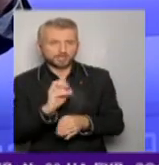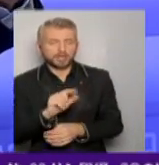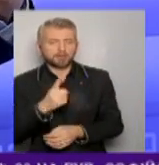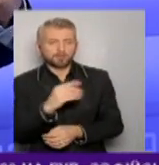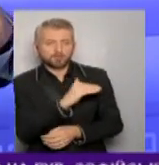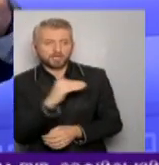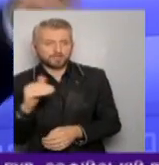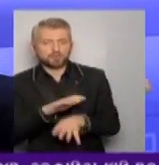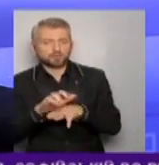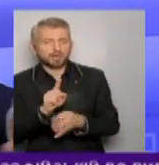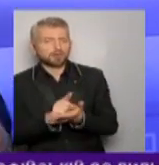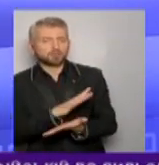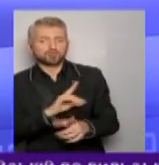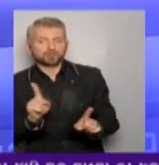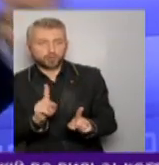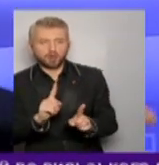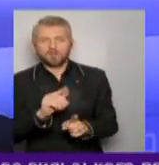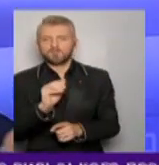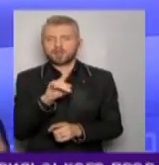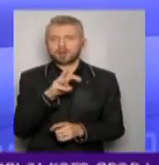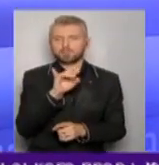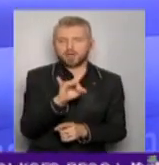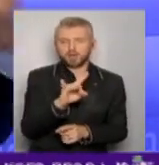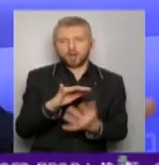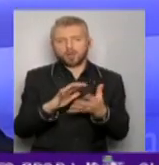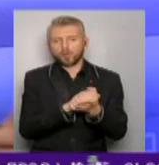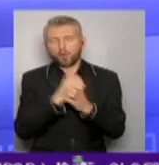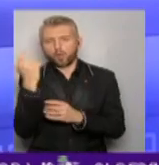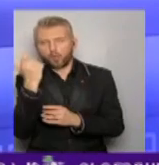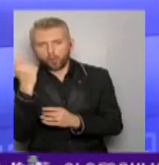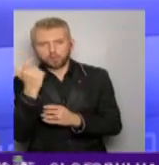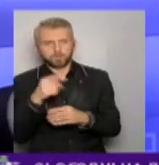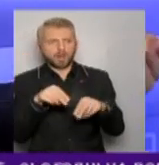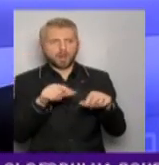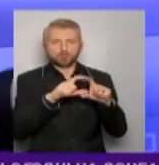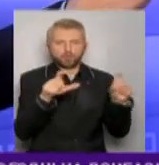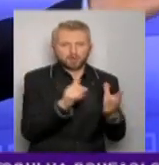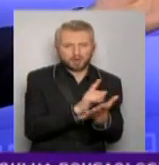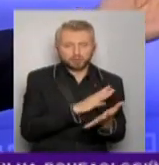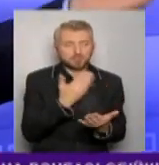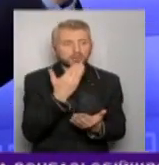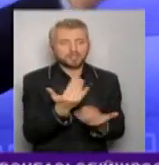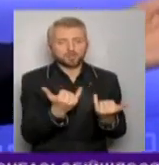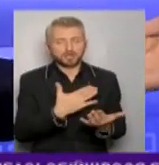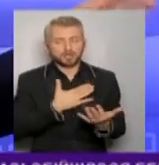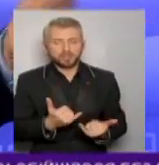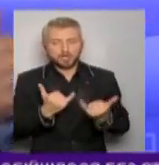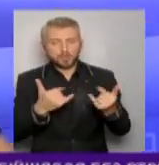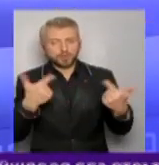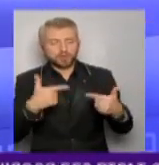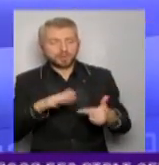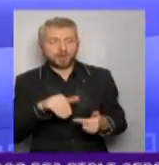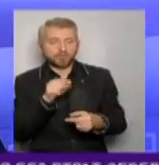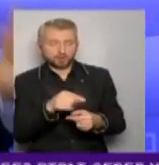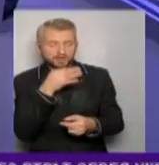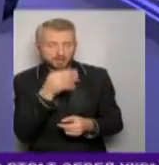виробника, що має бути? Фермер має бути, чи колгосп має бути, чи агрохолдинг має бути? Запитайте сьогодні от наших шановних гостей, хай вони